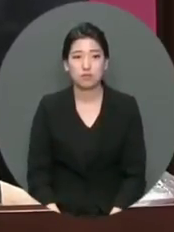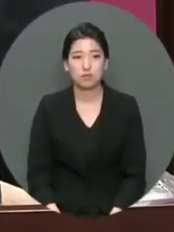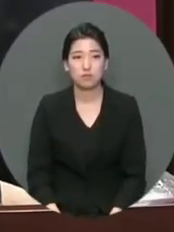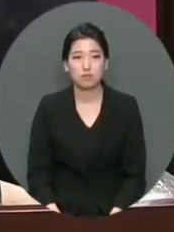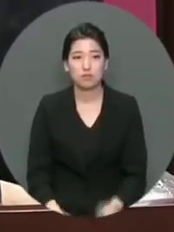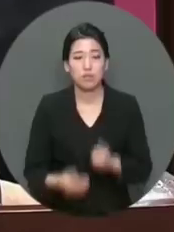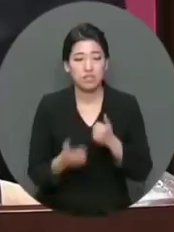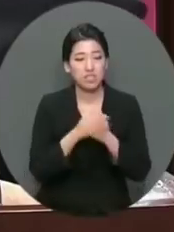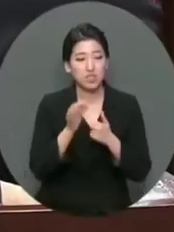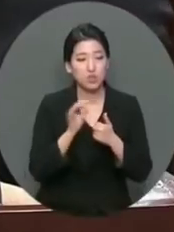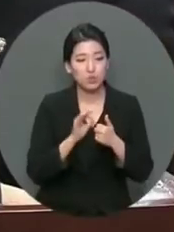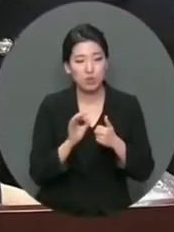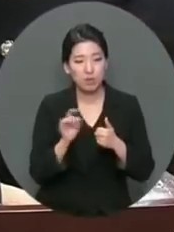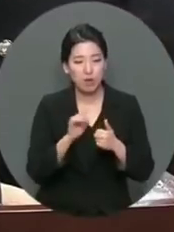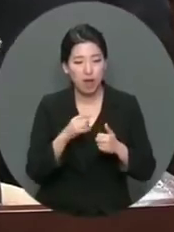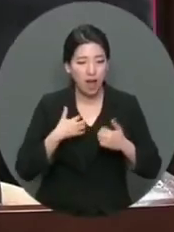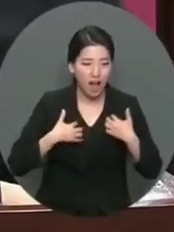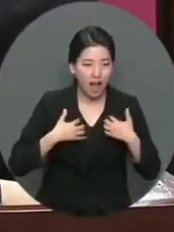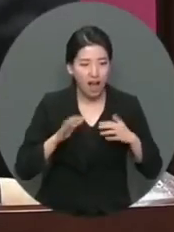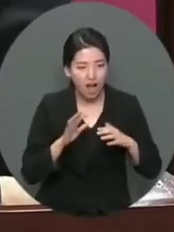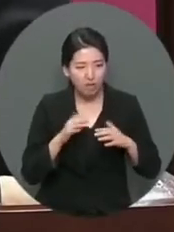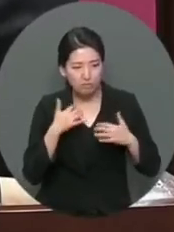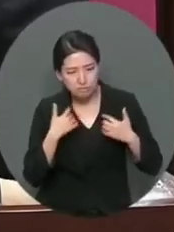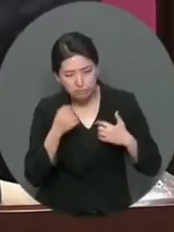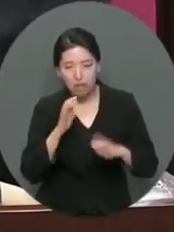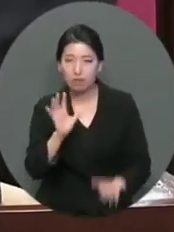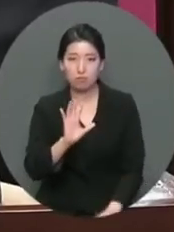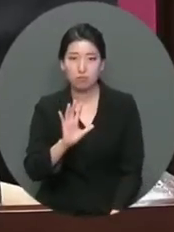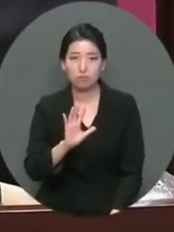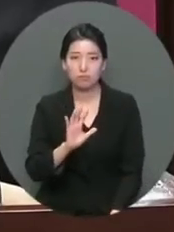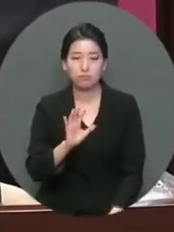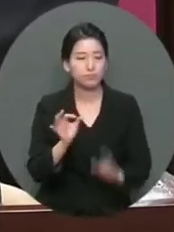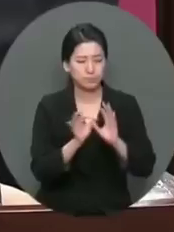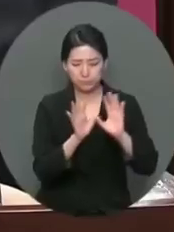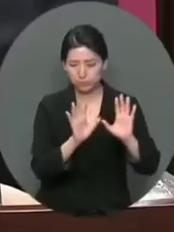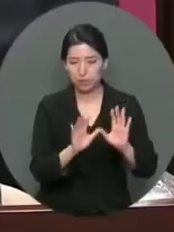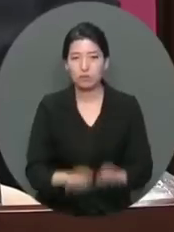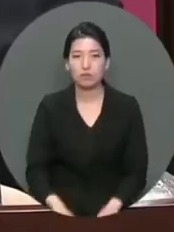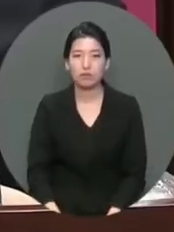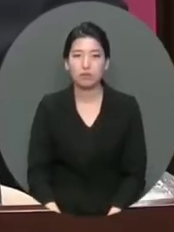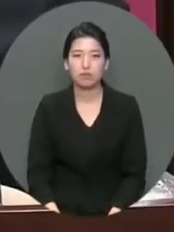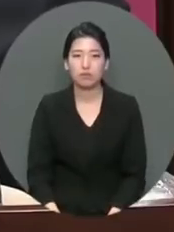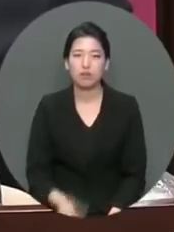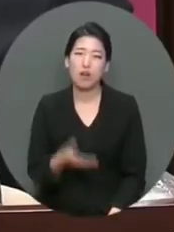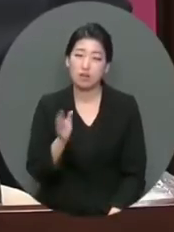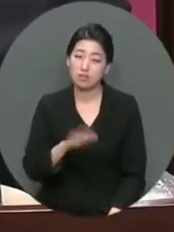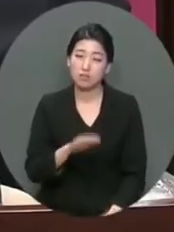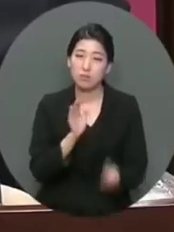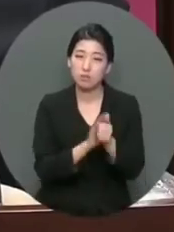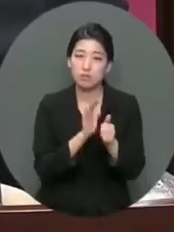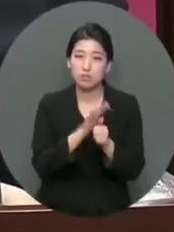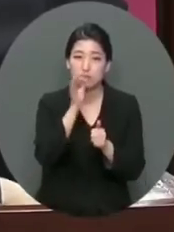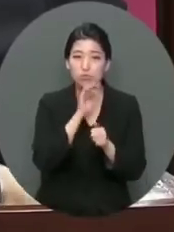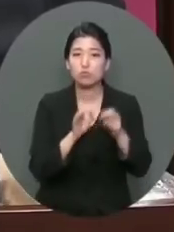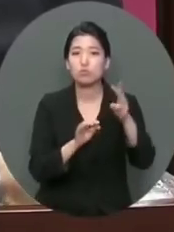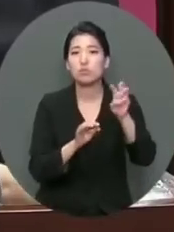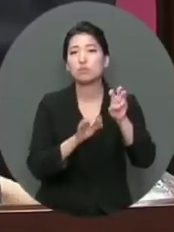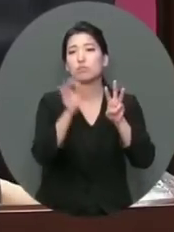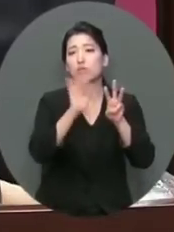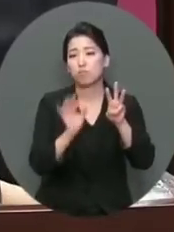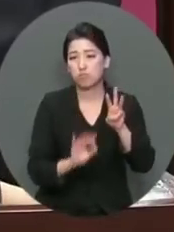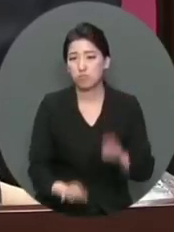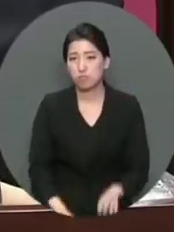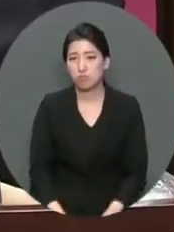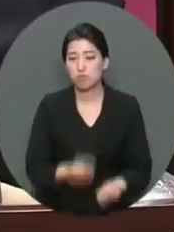지지율에 일희일비하지 않겠다는 것도 대통령님의 생각이십니다. 그래도 갤럽 조사 결과 33%입니다. 윤석열 정부 출범 후